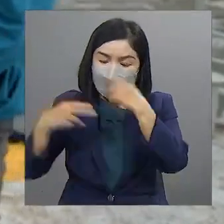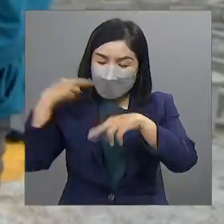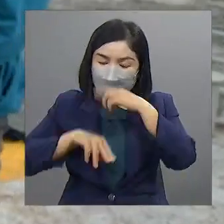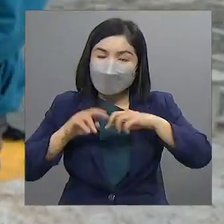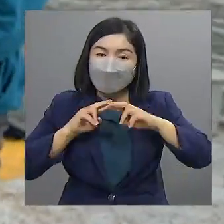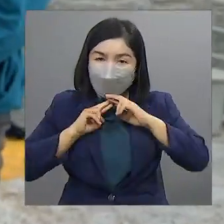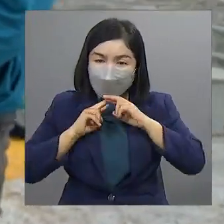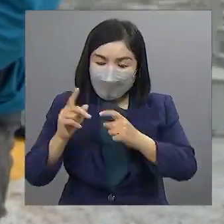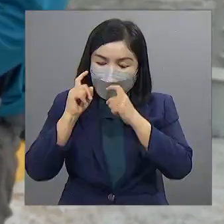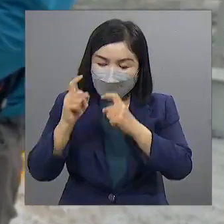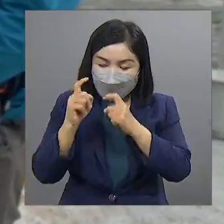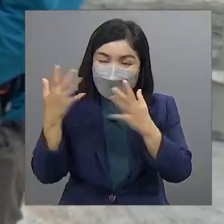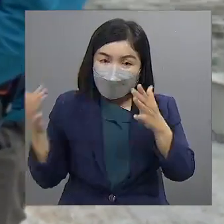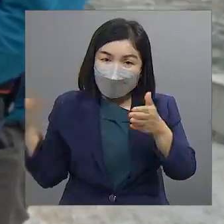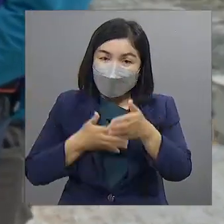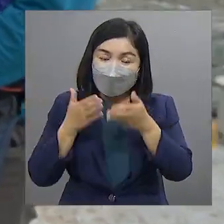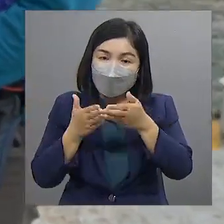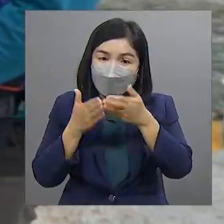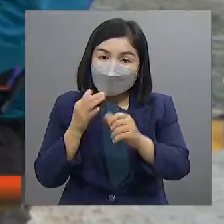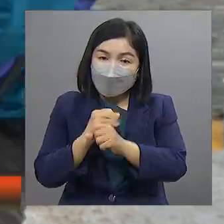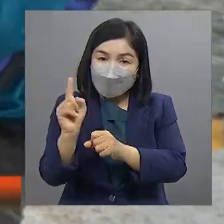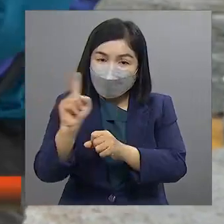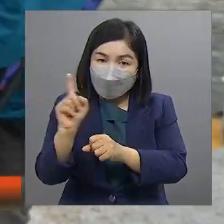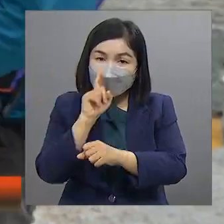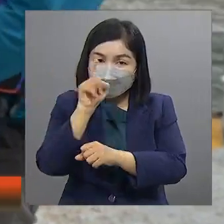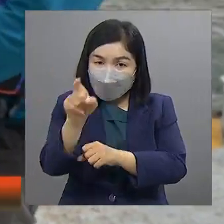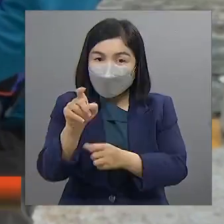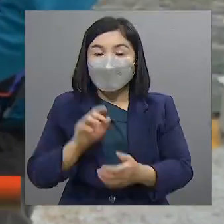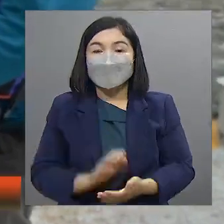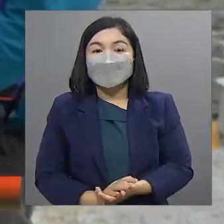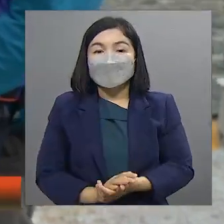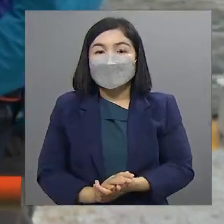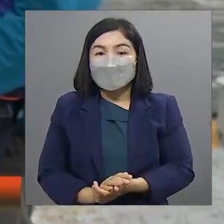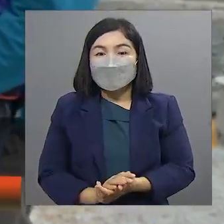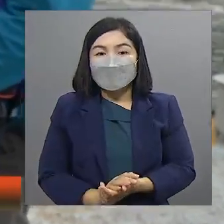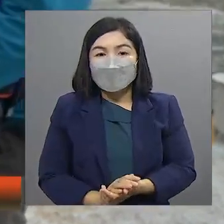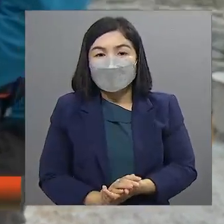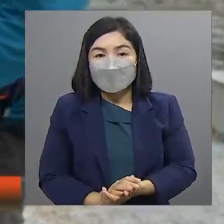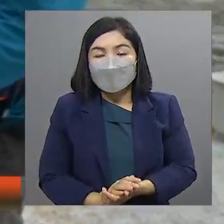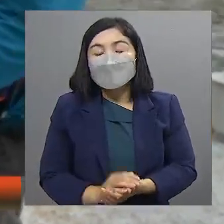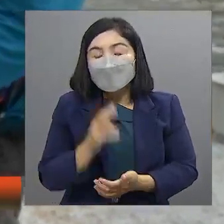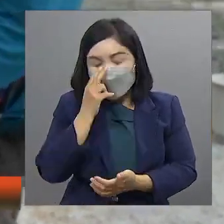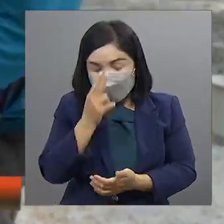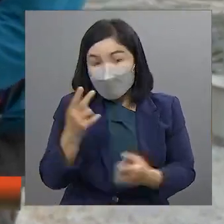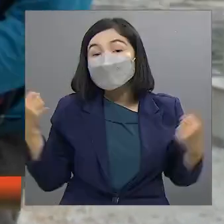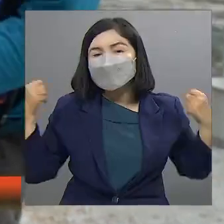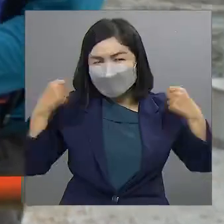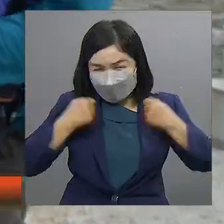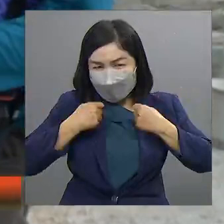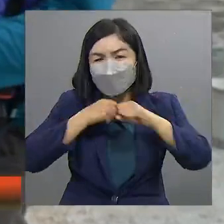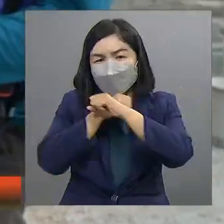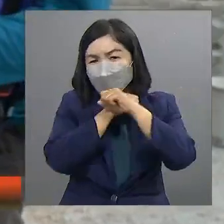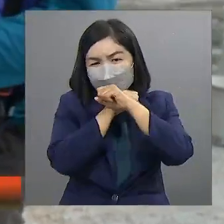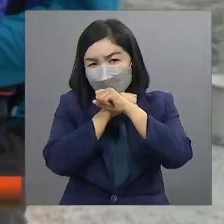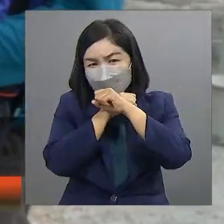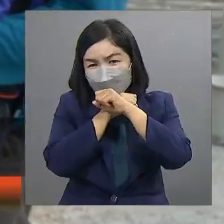ากการเดินทางทางเรือล่ะคะ เรื่องความปลอดภัยต้องเน้นชูชีพครับเน้นชูชีพแล้วก็ดูแลตัว